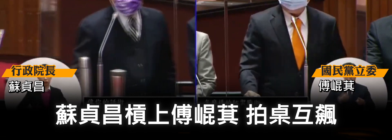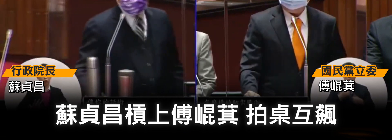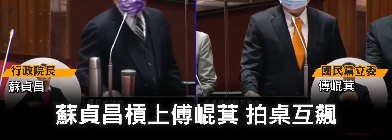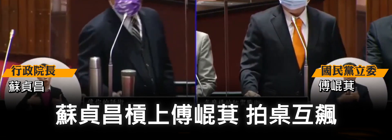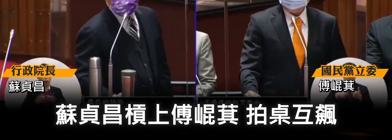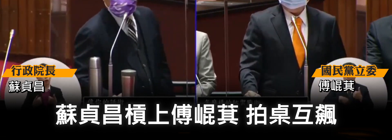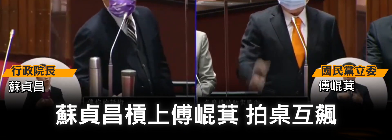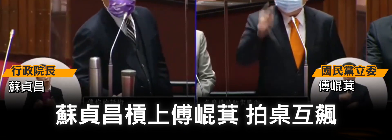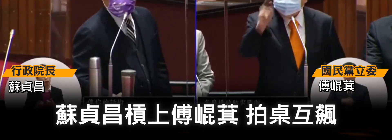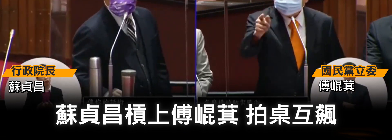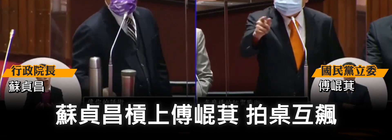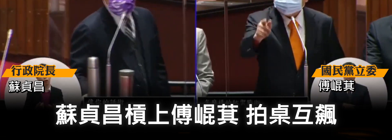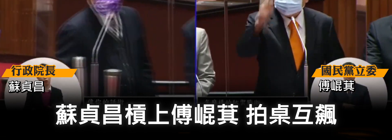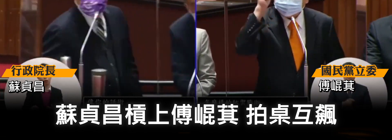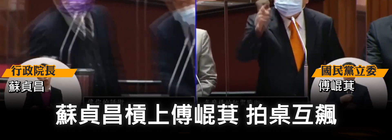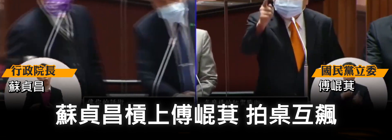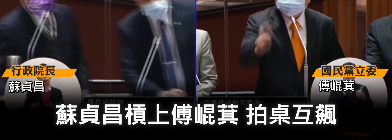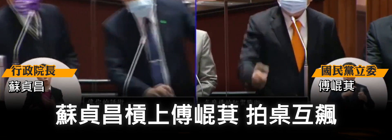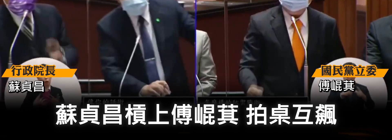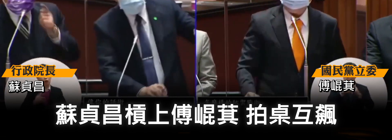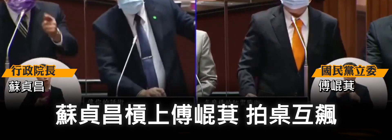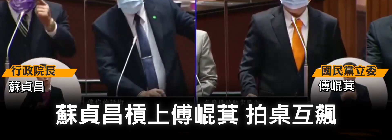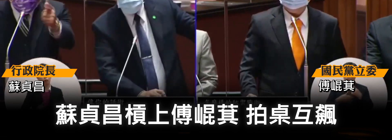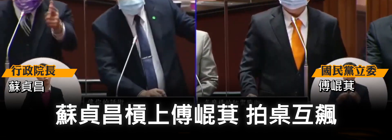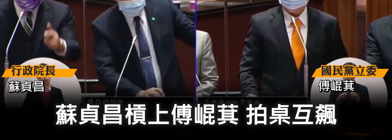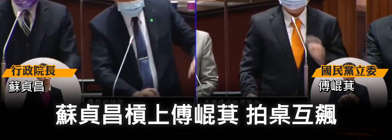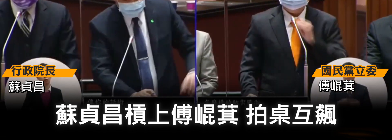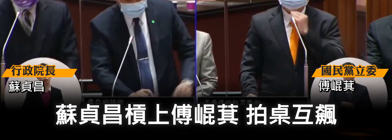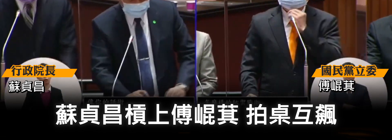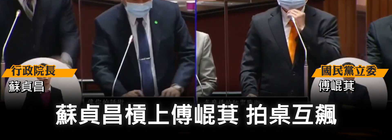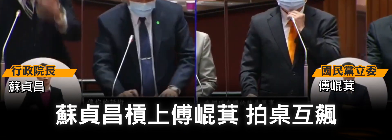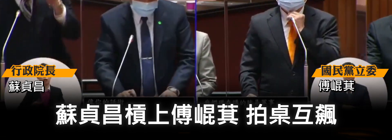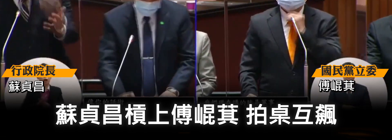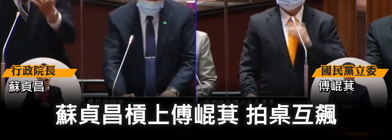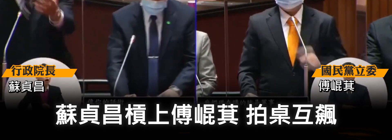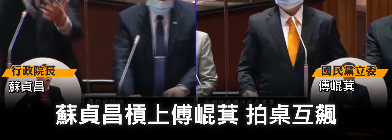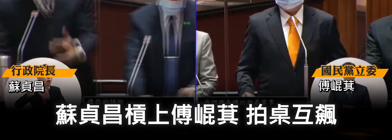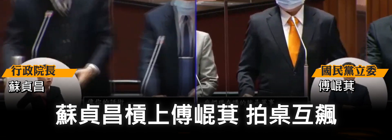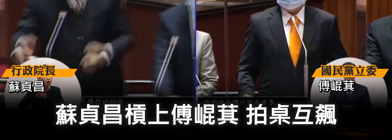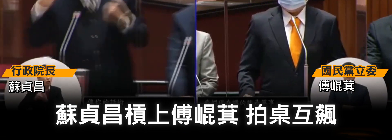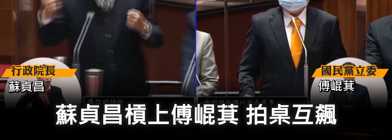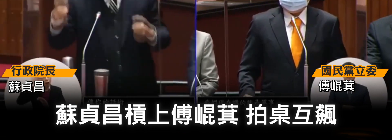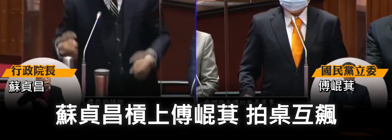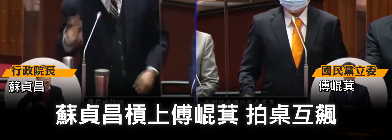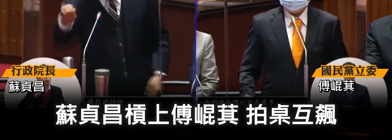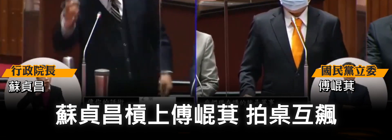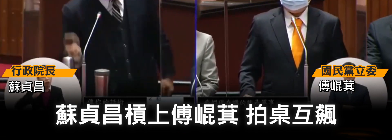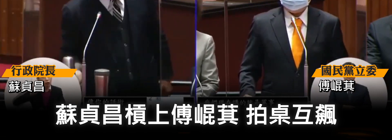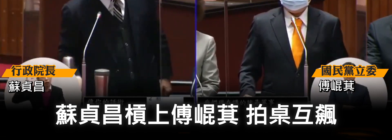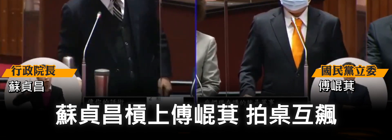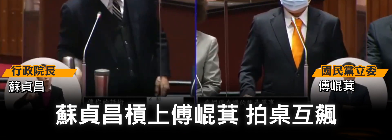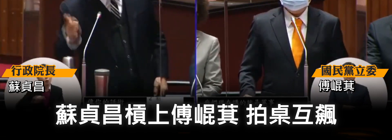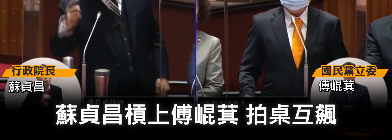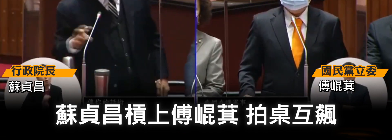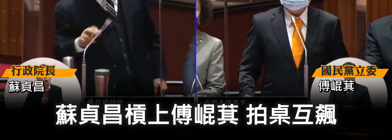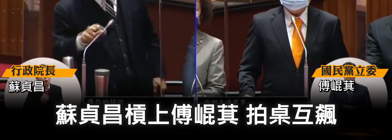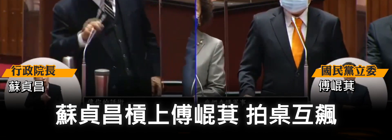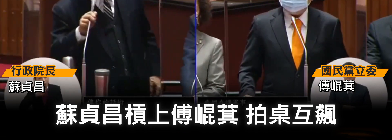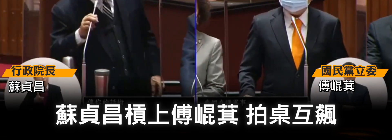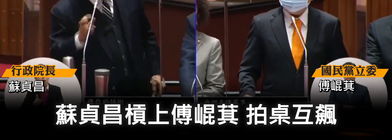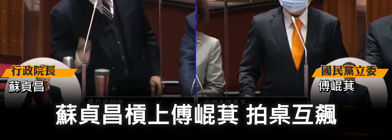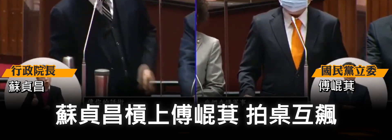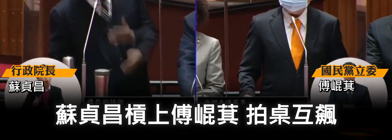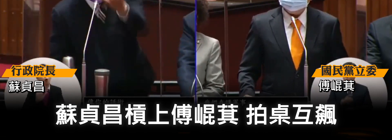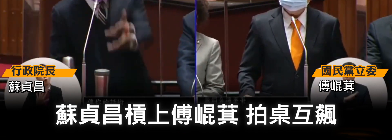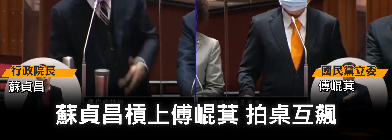保卫？ 委员所提的， 我要你讲的是如何保卫。 人家爱尔兰老婆婆拿着木枪，都还在训